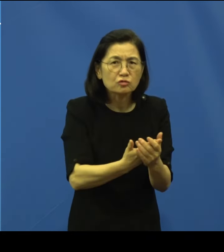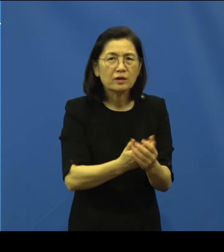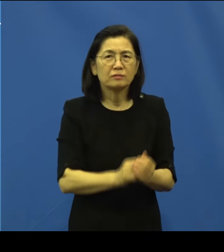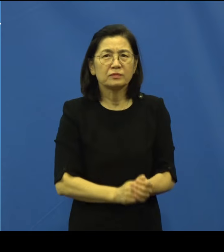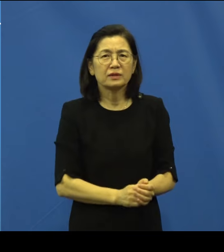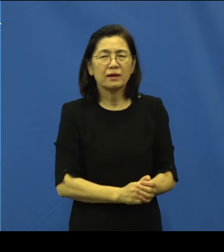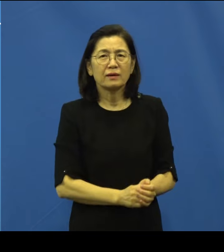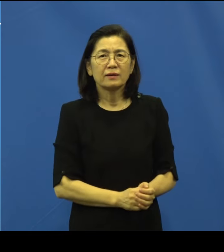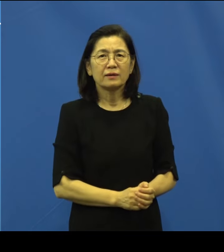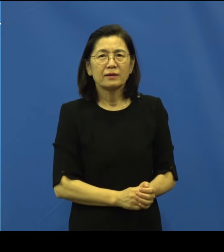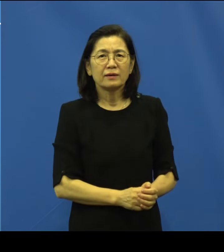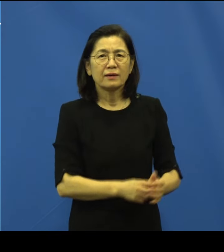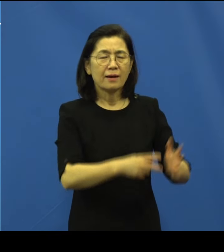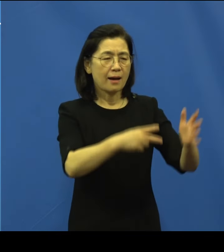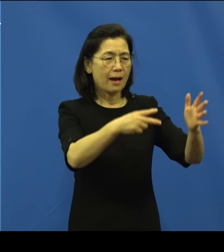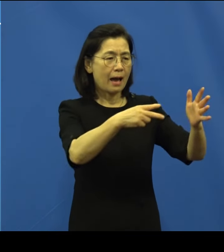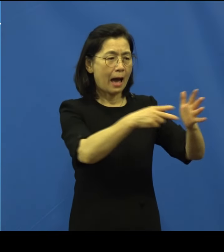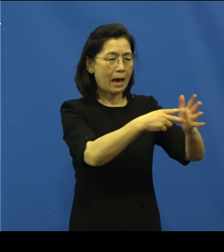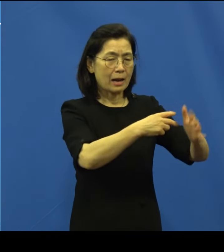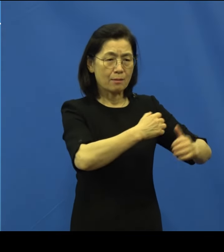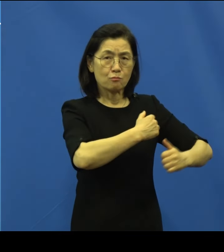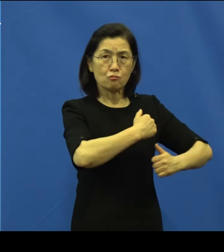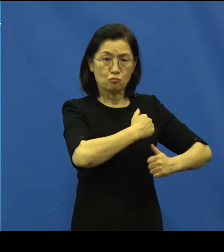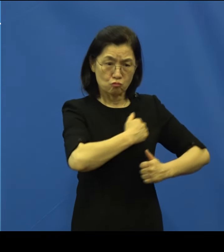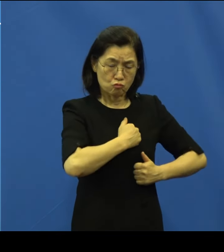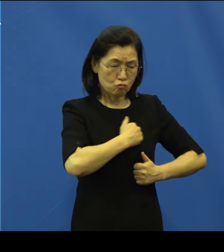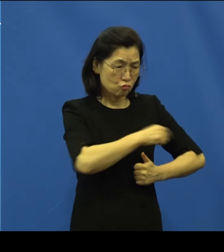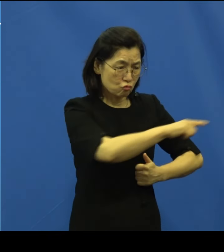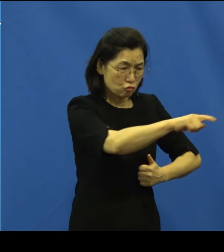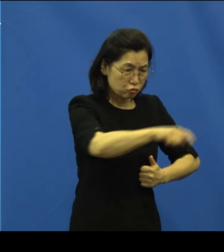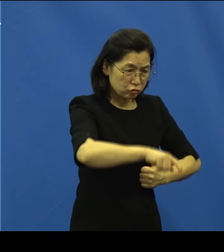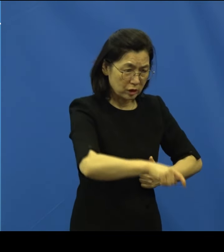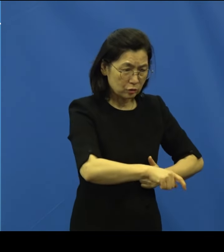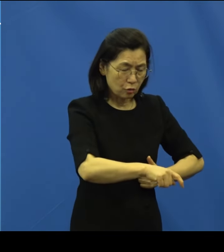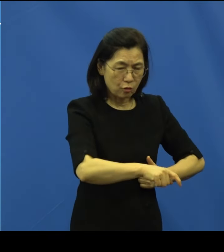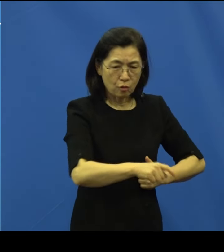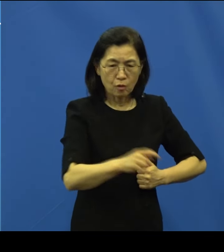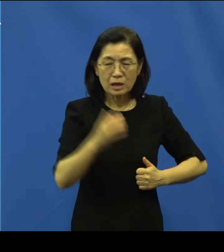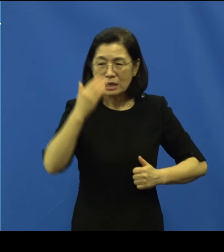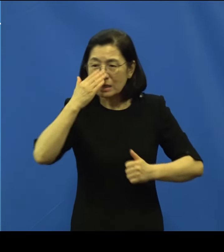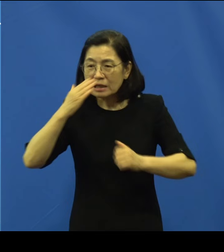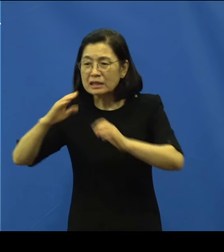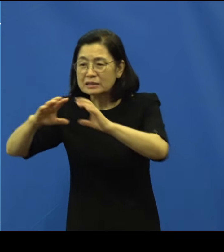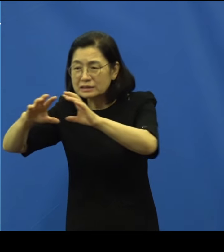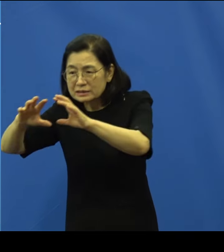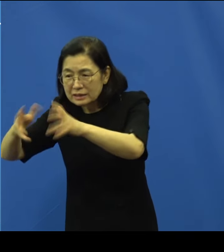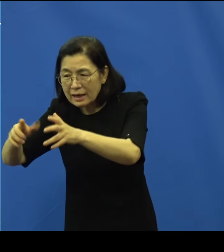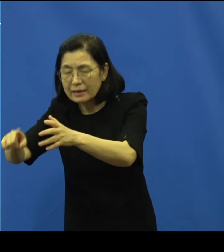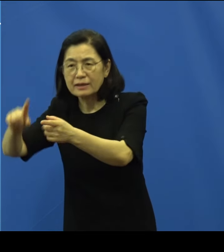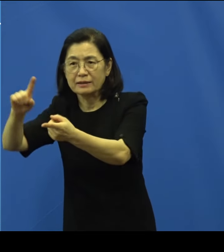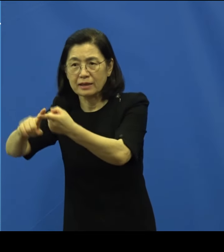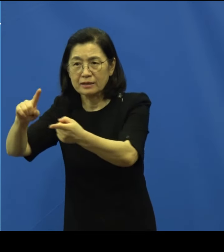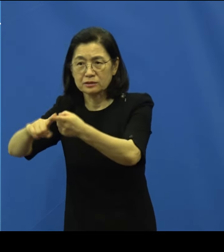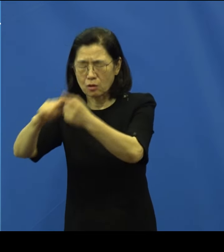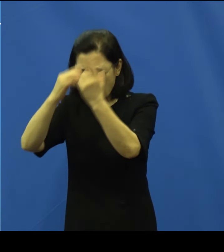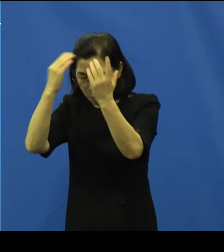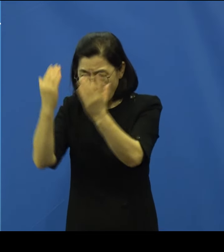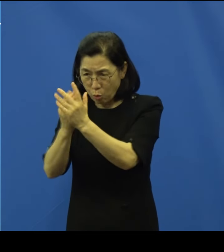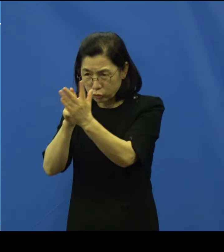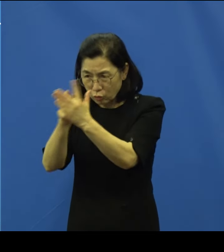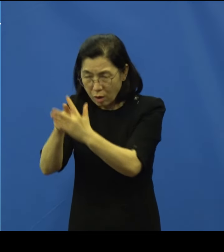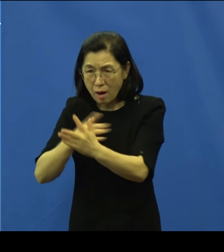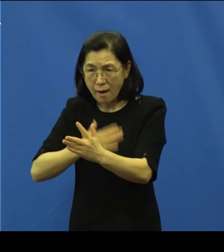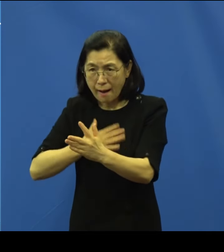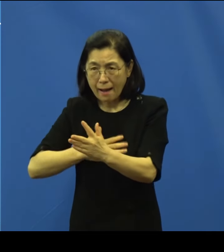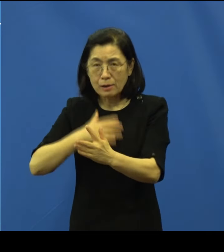아람도 보니까 이스라엘에 대해서 정보를 갖고 있어요. 비밀 누설의 진원지가 엘리사라는 거 알고 있잖아. 그거 어디 있는지도 알고